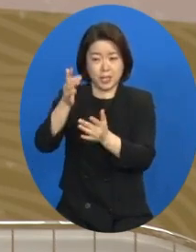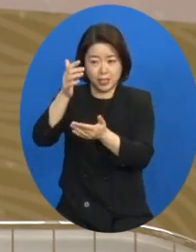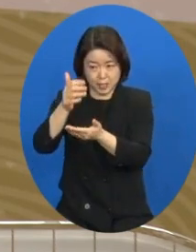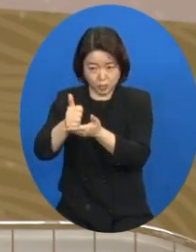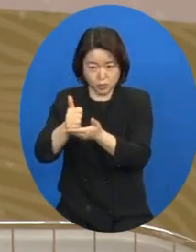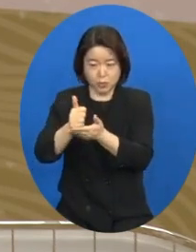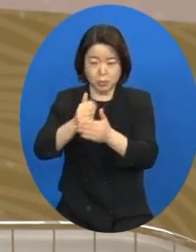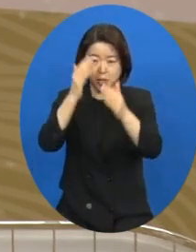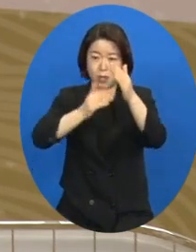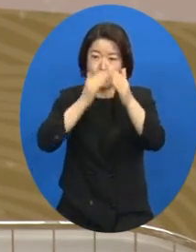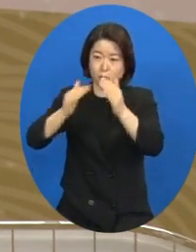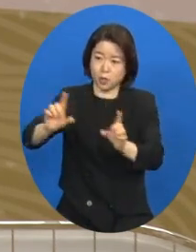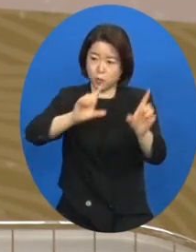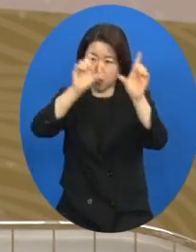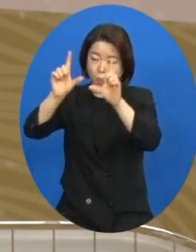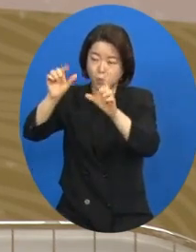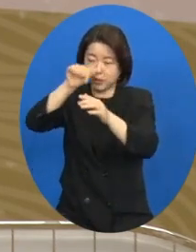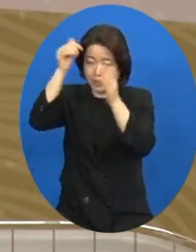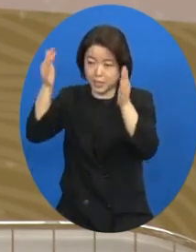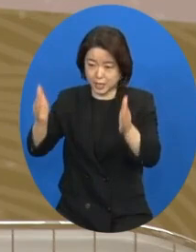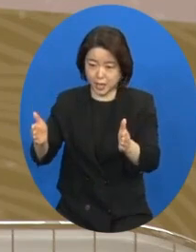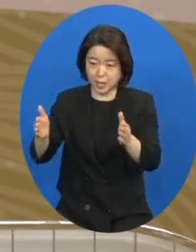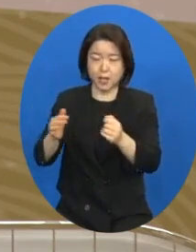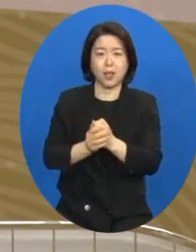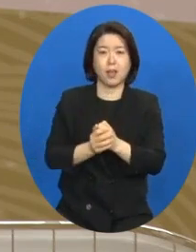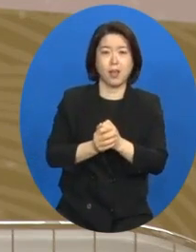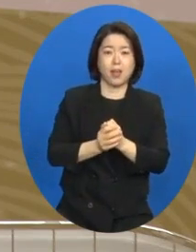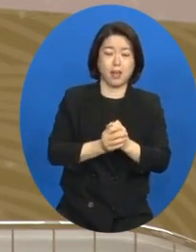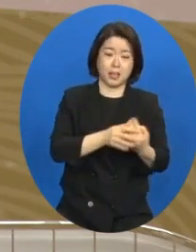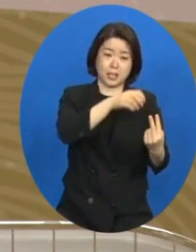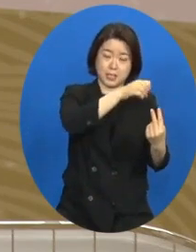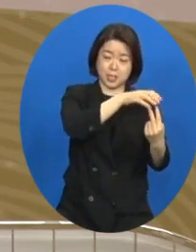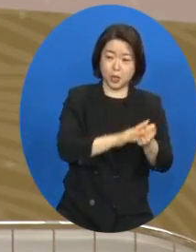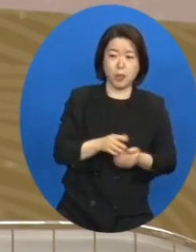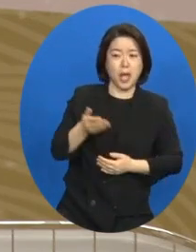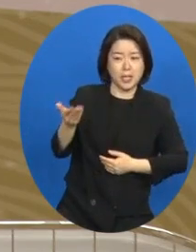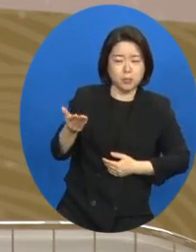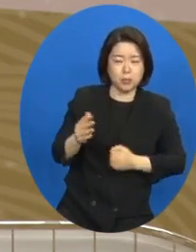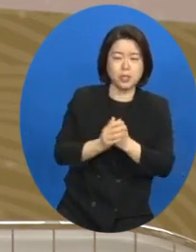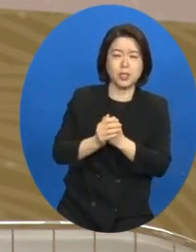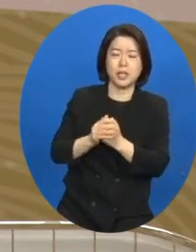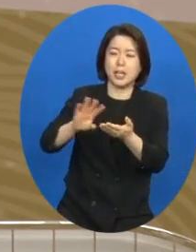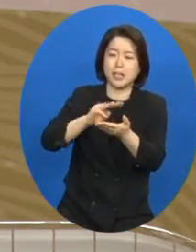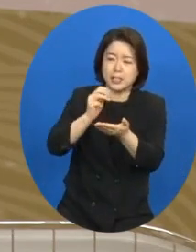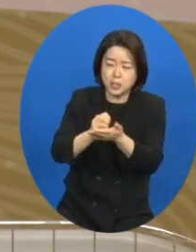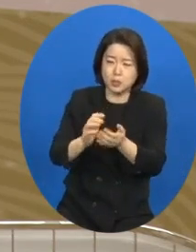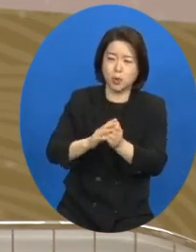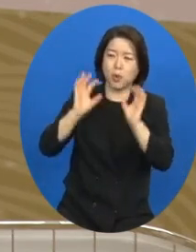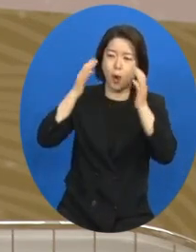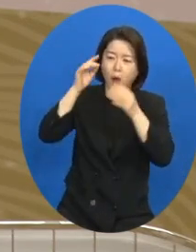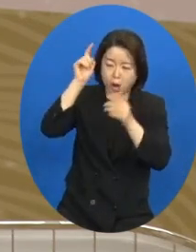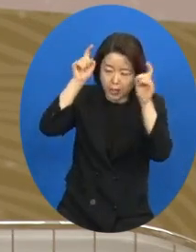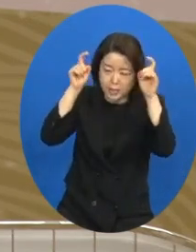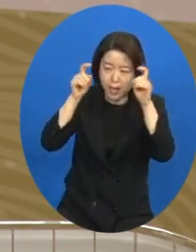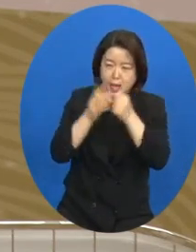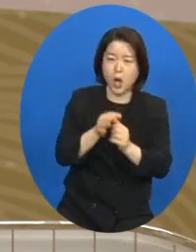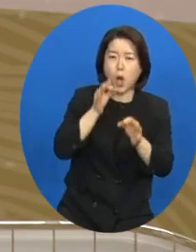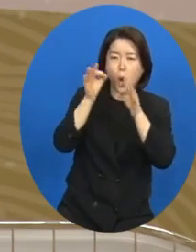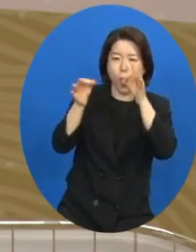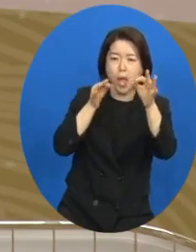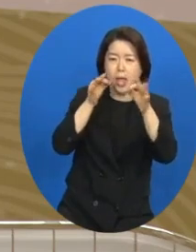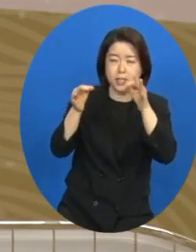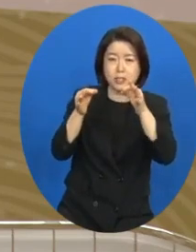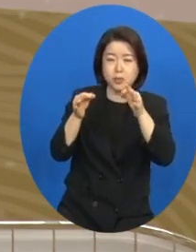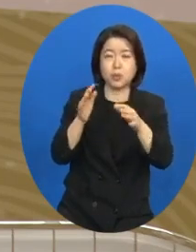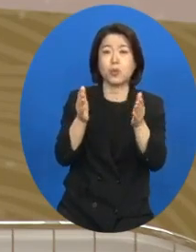요한이 2분이 메시아 입니다 그리스도 입니다 하나님의 어린양 있습니다 라고 외치는 것을 계기로 시작이